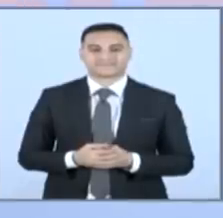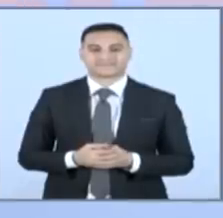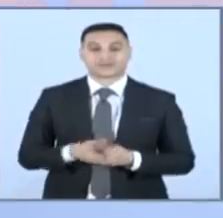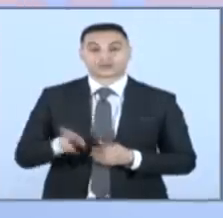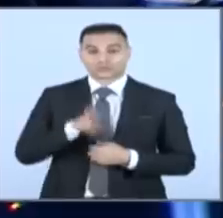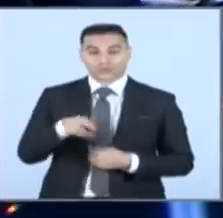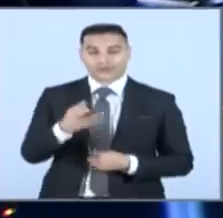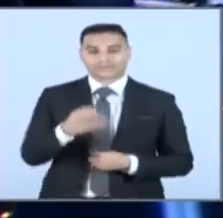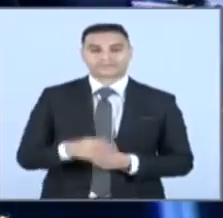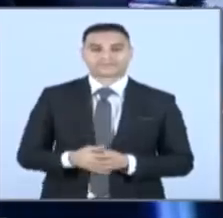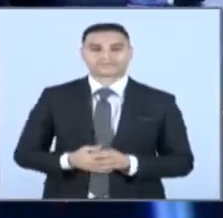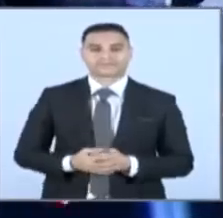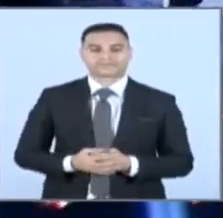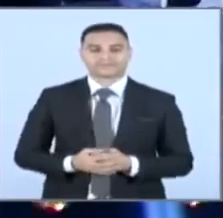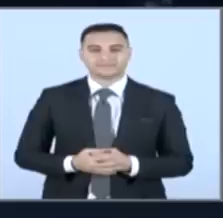والسؤال هو: